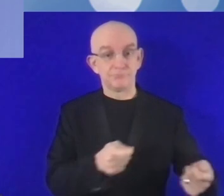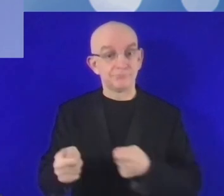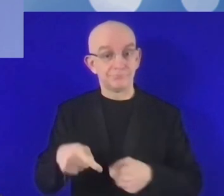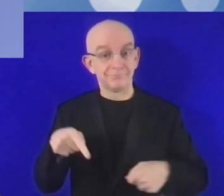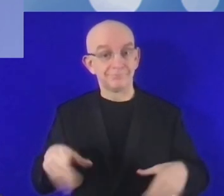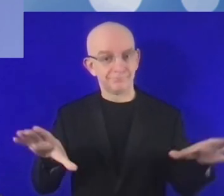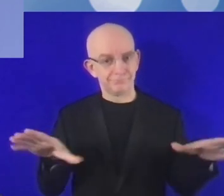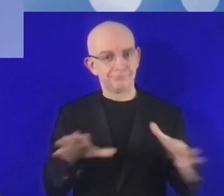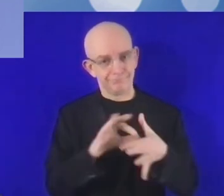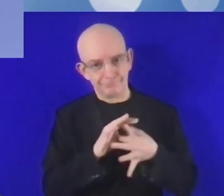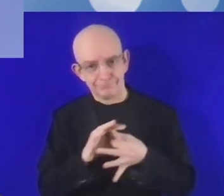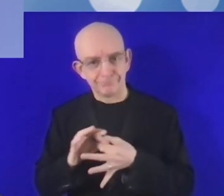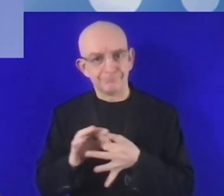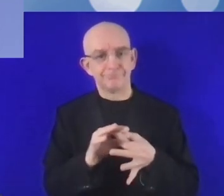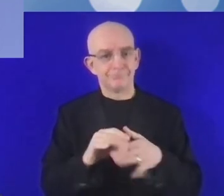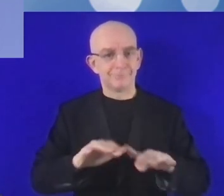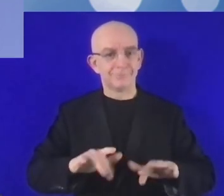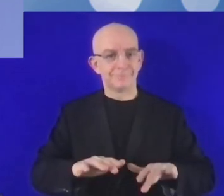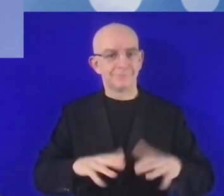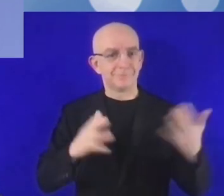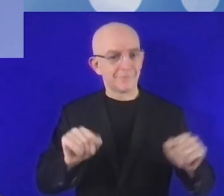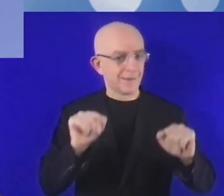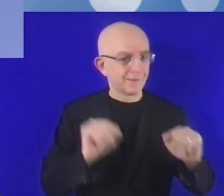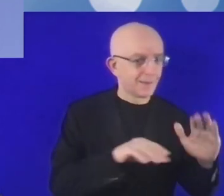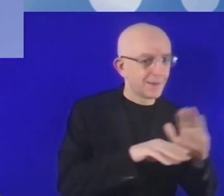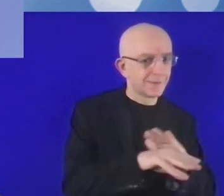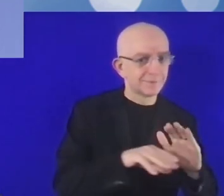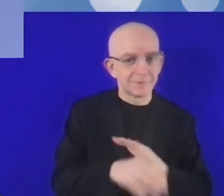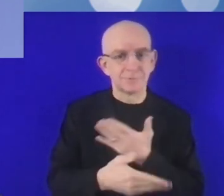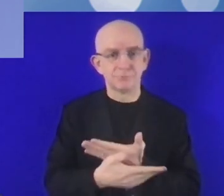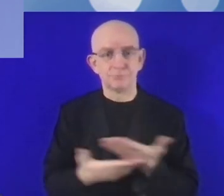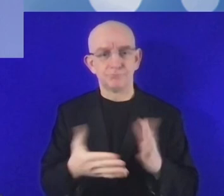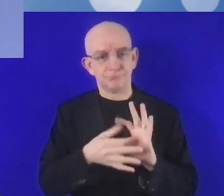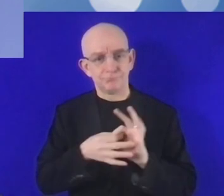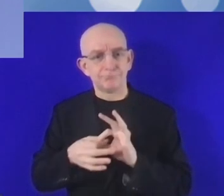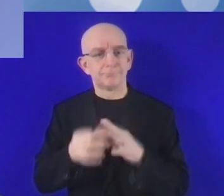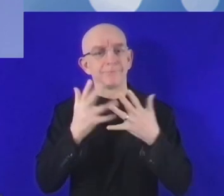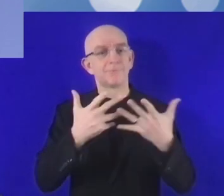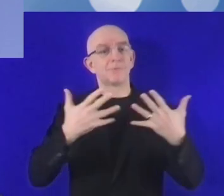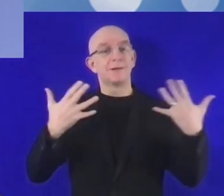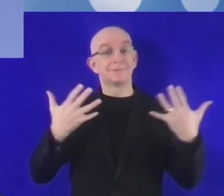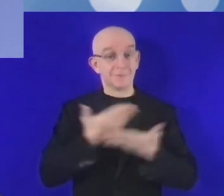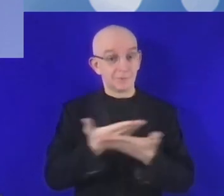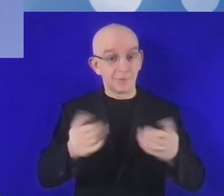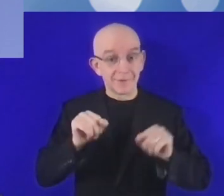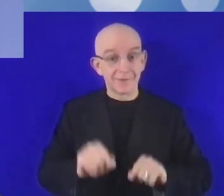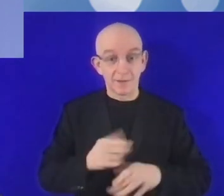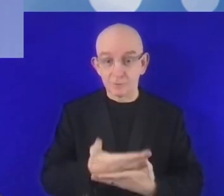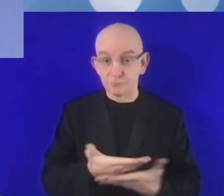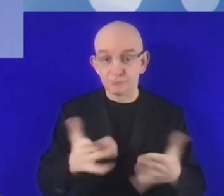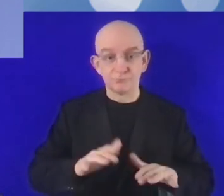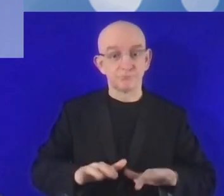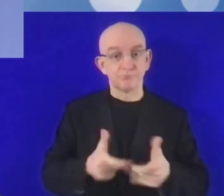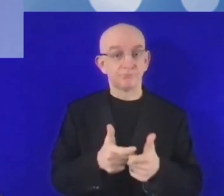的这个会议的一个口罩就是口号就是联